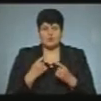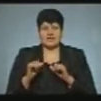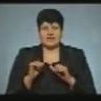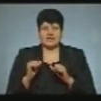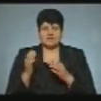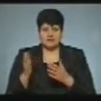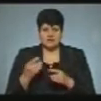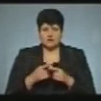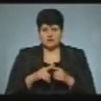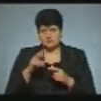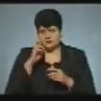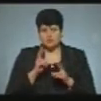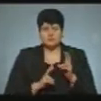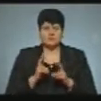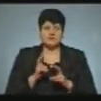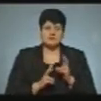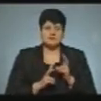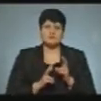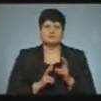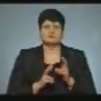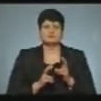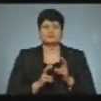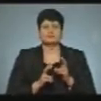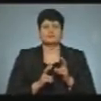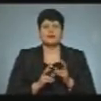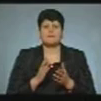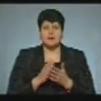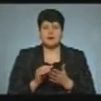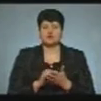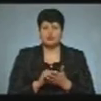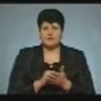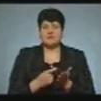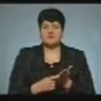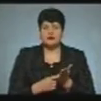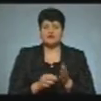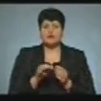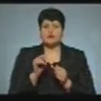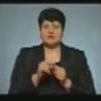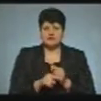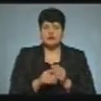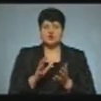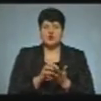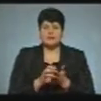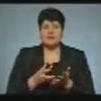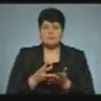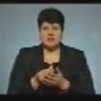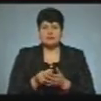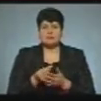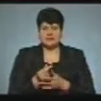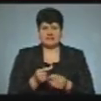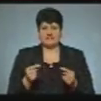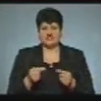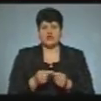керівник даного комунального підприємства, і має документи, всі підтверджуючи про те, що орендна плата платилася вчасно.